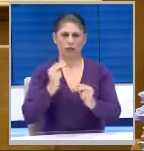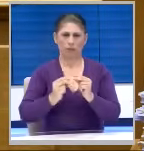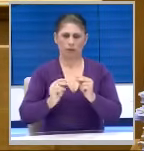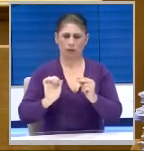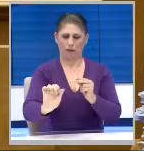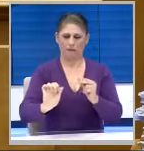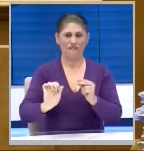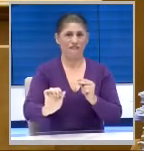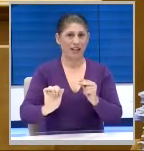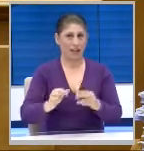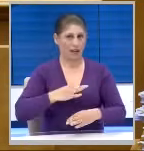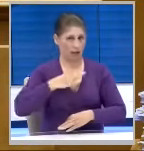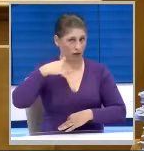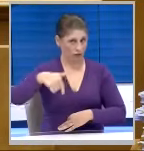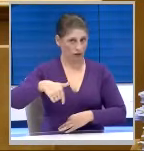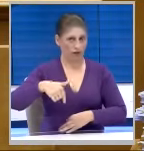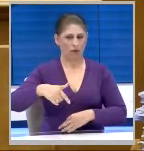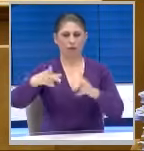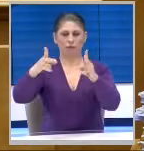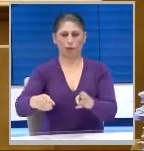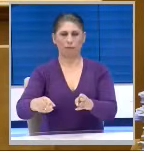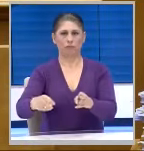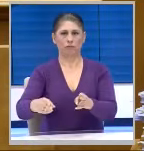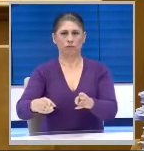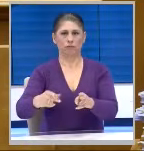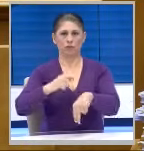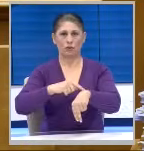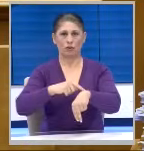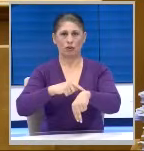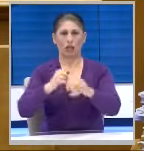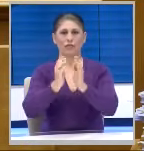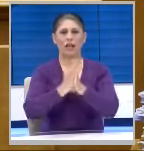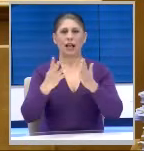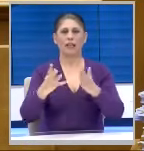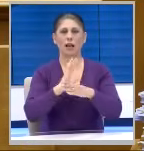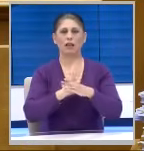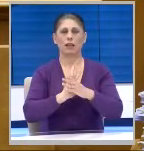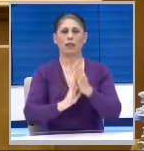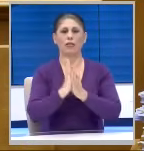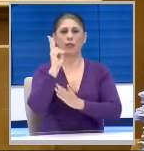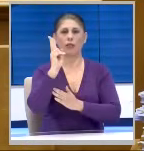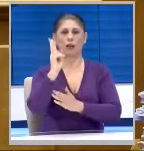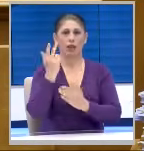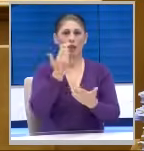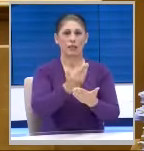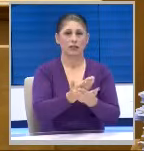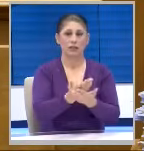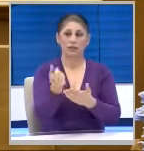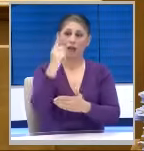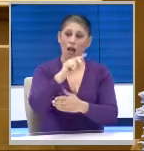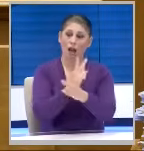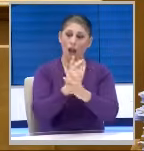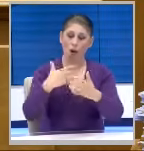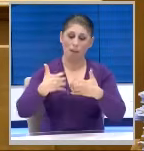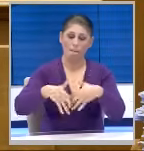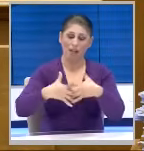φρένα κύριε γεωργιάδη και ακινητοποιήθηκε από ώρα 1912 ζήτησε μηχανή εφεδρείας με τη